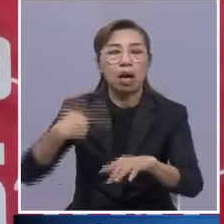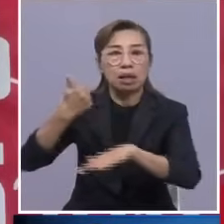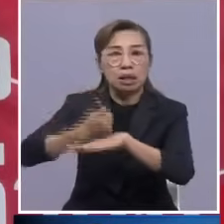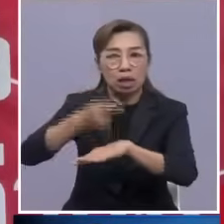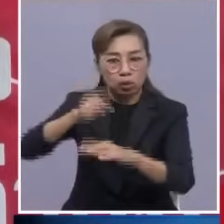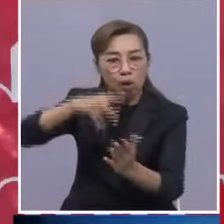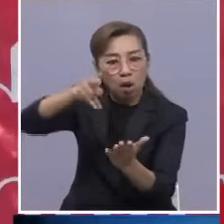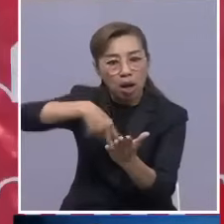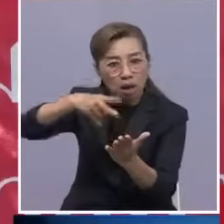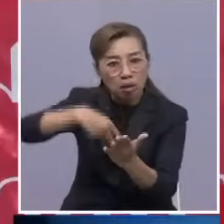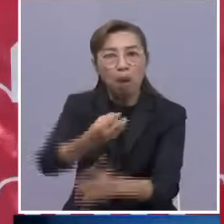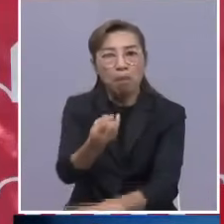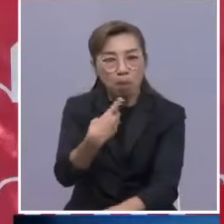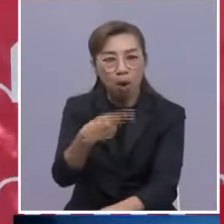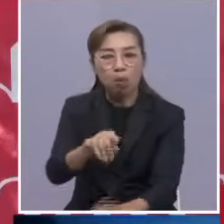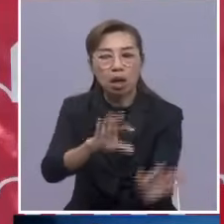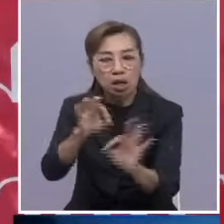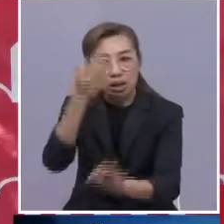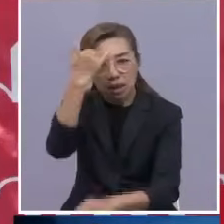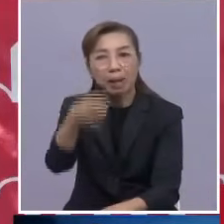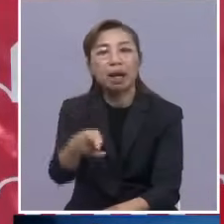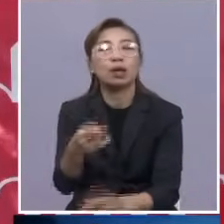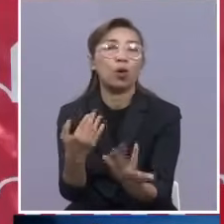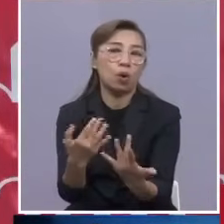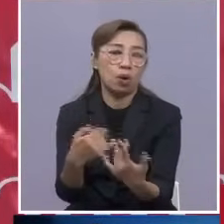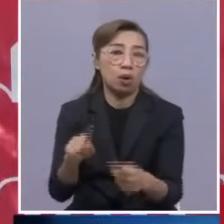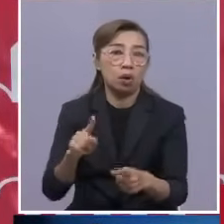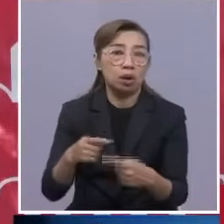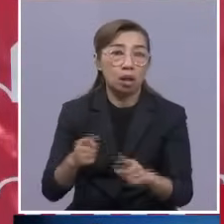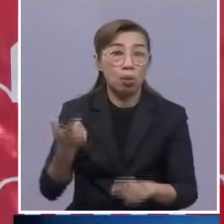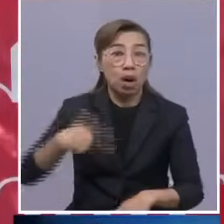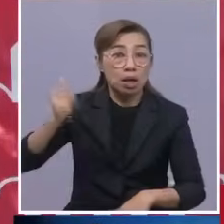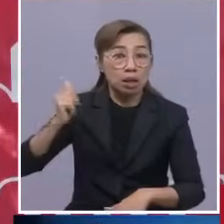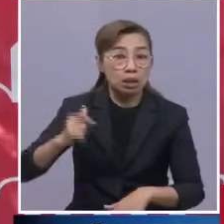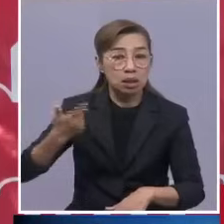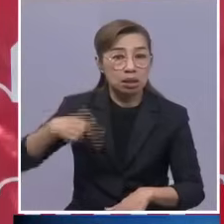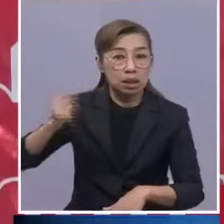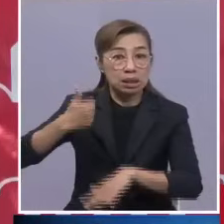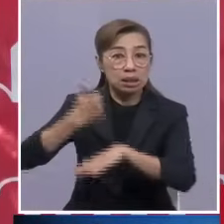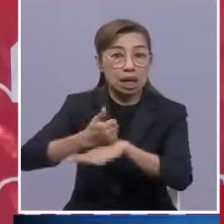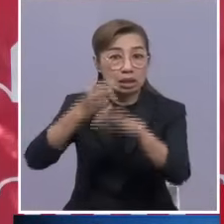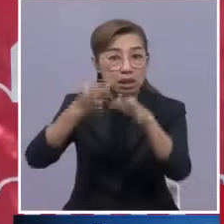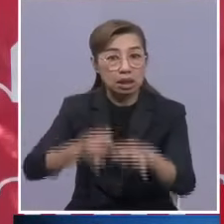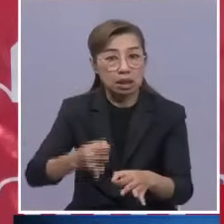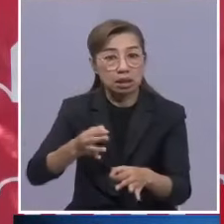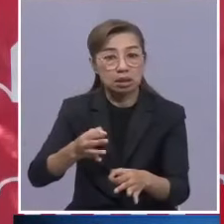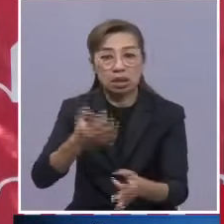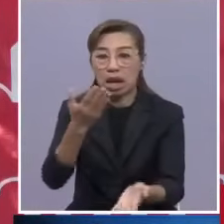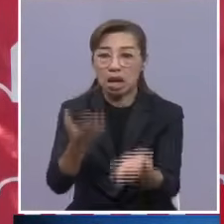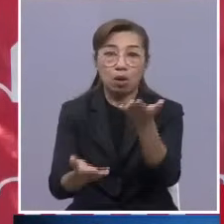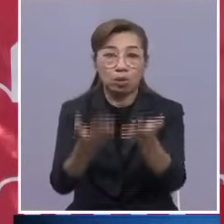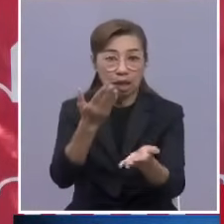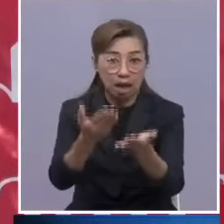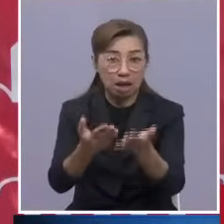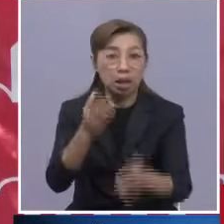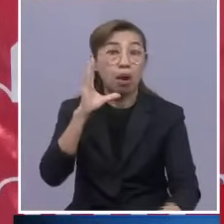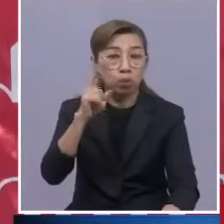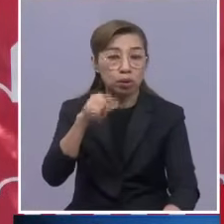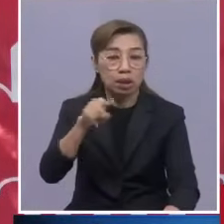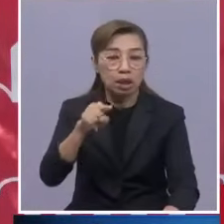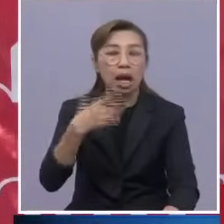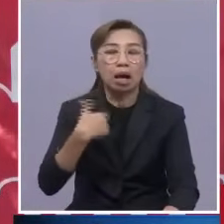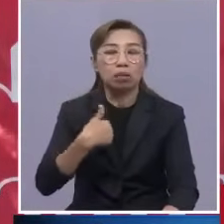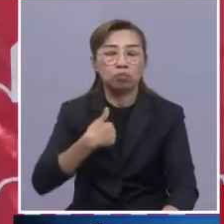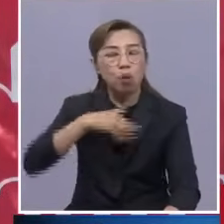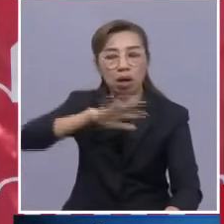ตุอะไรถึงเลื่อนครับ บ้างครับ พรุ่งนี้ไม่ว่าคำสั่งศาลจะออกมายังไงนะครับทุกคนก็ต้องน้อมรับในคำตัดสินของศาลท่านครับไม่มีใคร